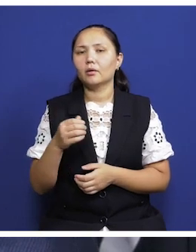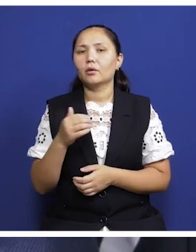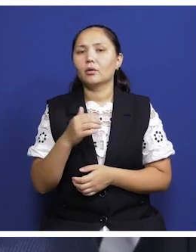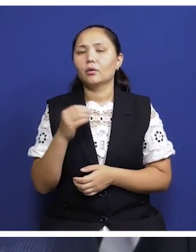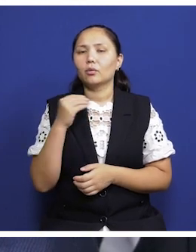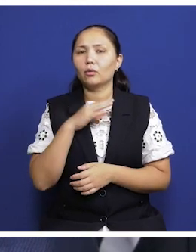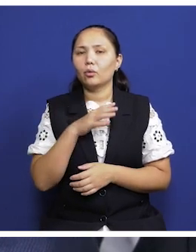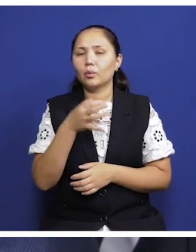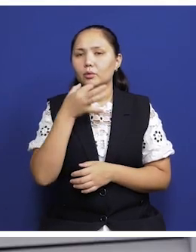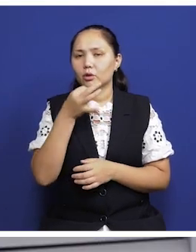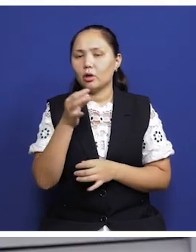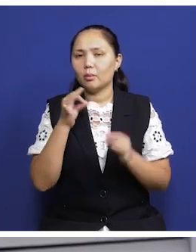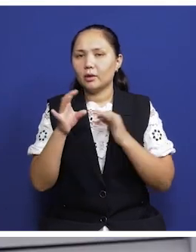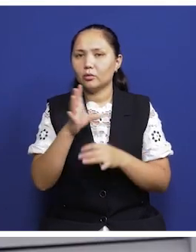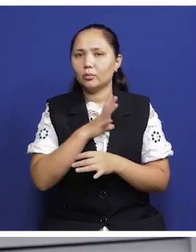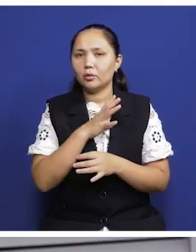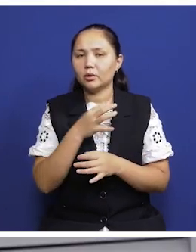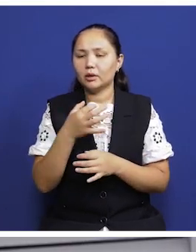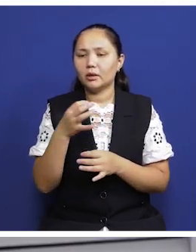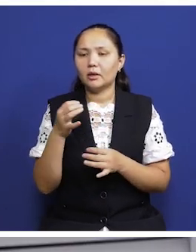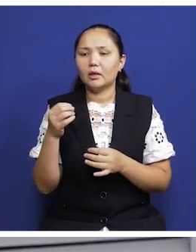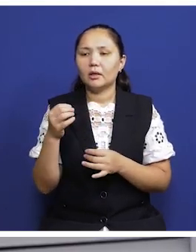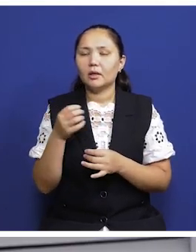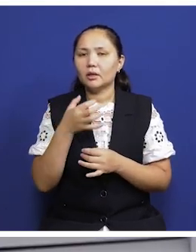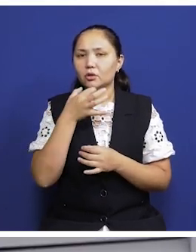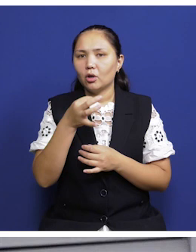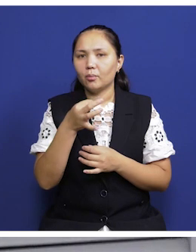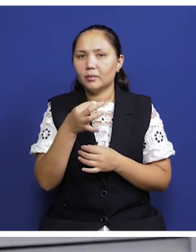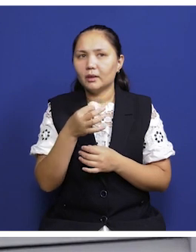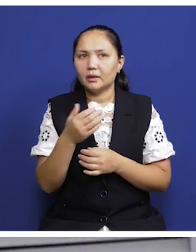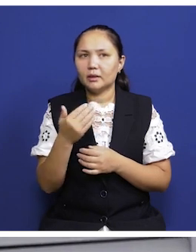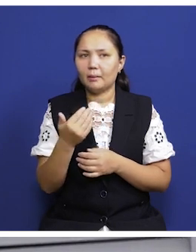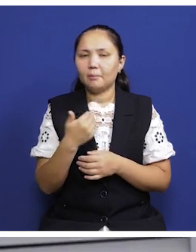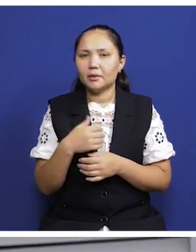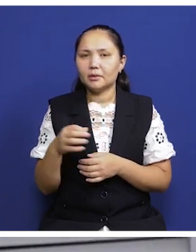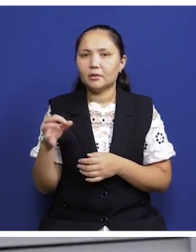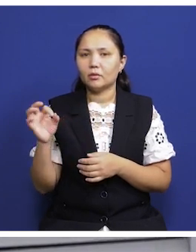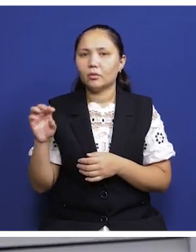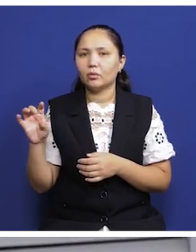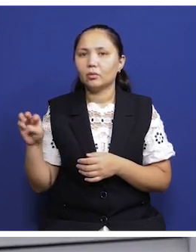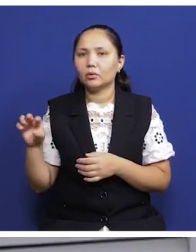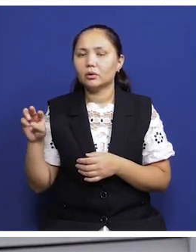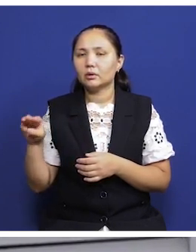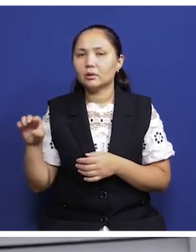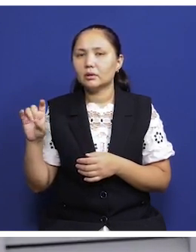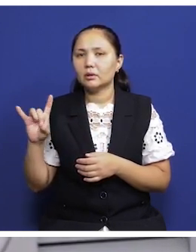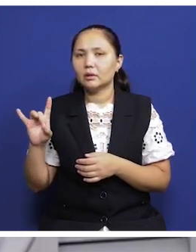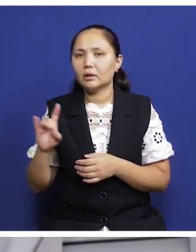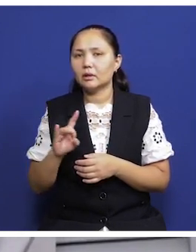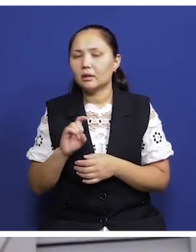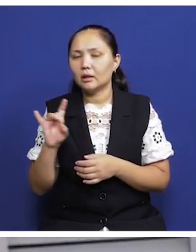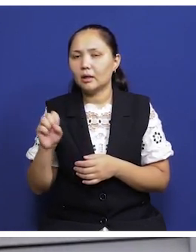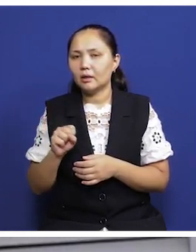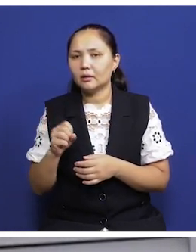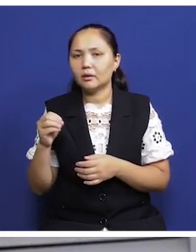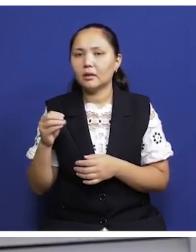Көп оның берген докладында да бұл біздің Отырар ауданы үшін бұл кісінің берері біз үшін